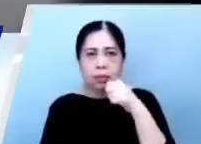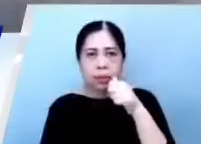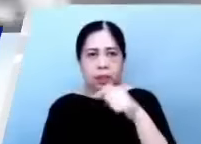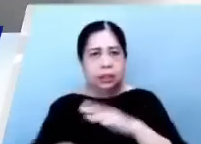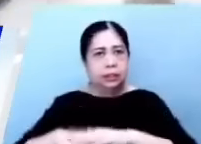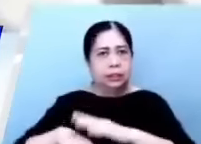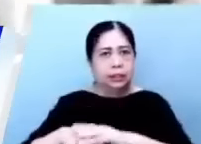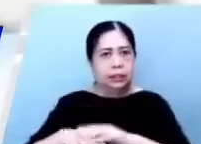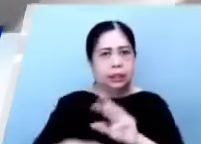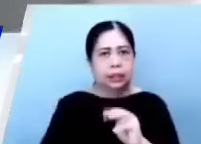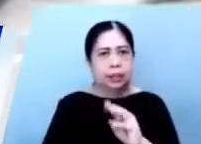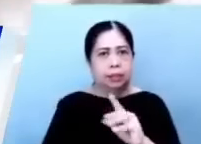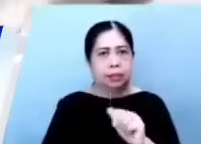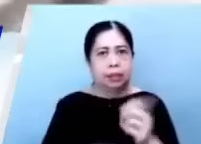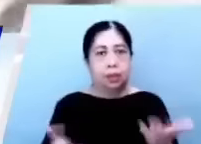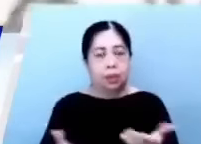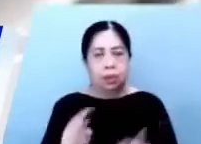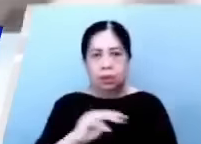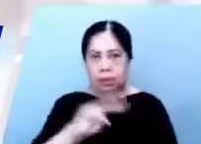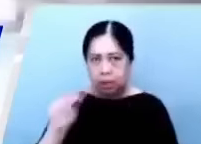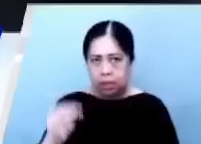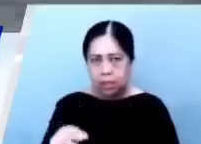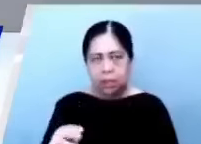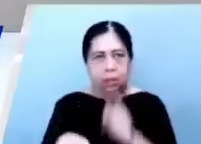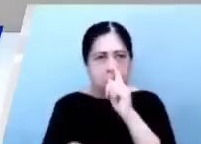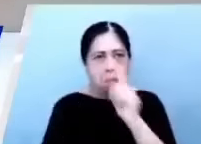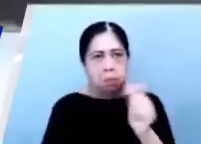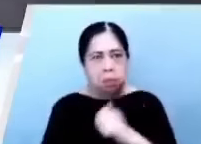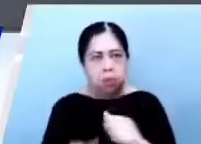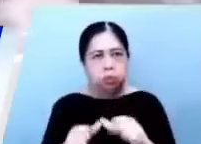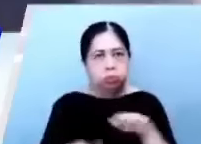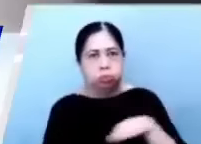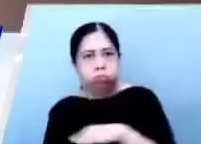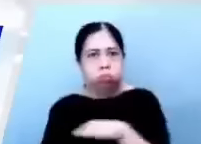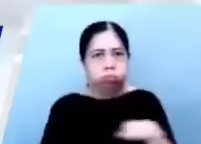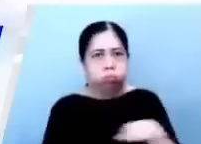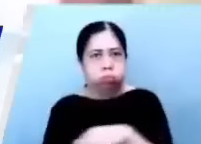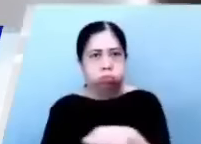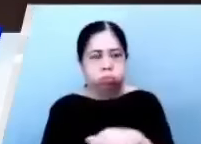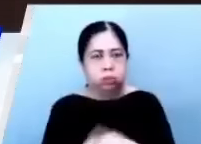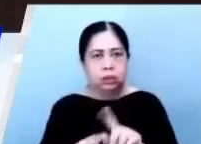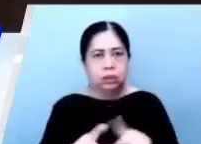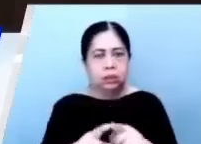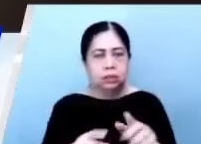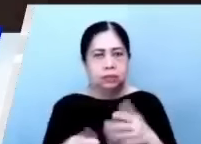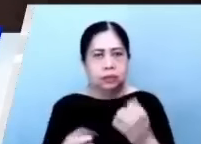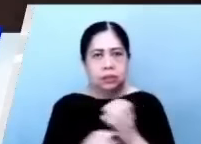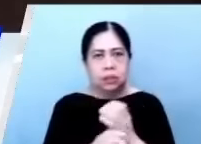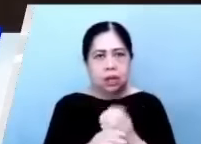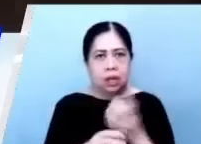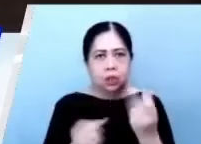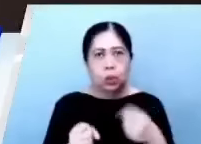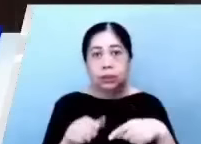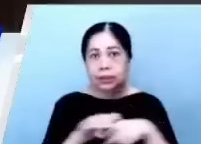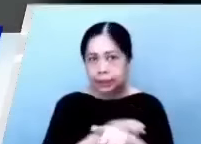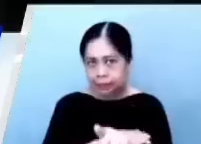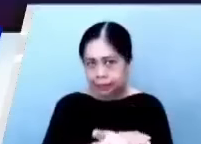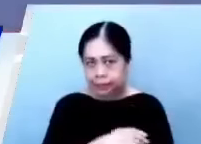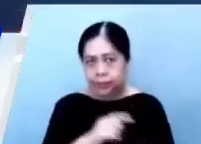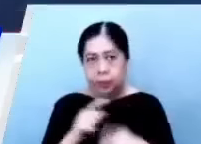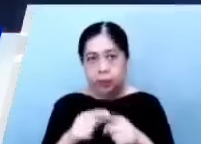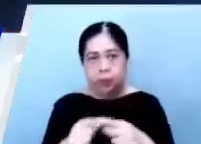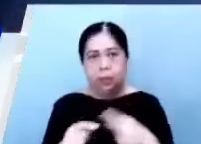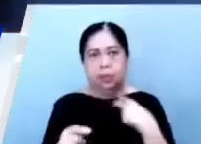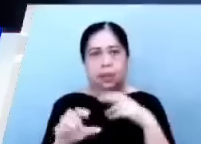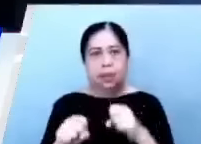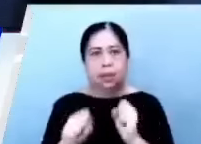MMDA sa Maynila. Buwis buhay din itong nagpa-zigzag-zigzag sa iba pang sasakyan para makatakas. Nang ma-corner, kumaripas